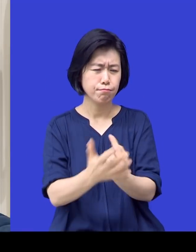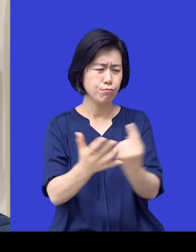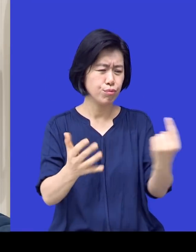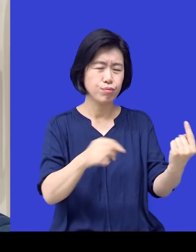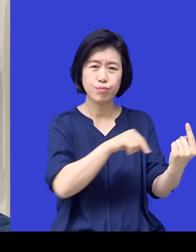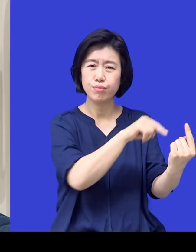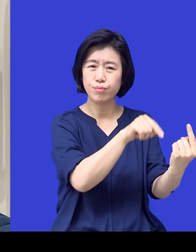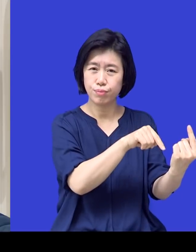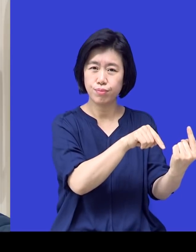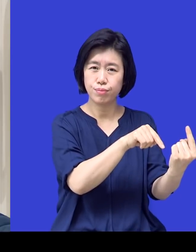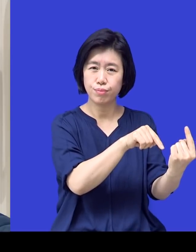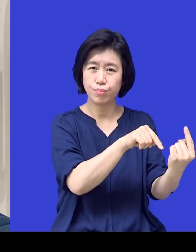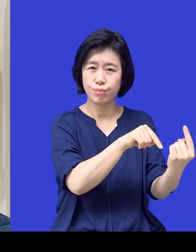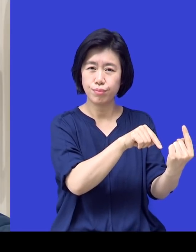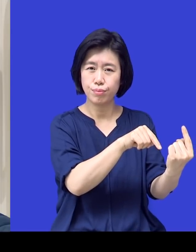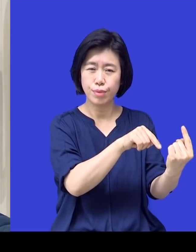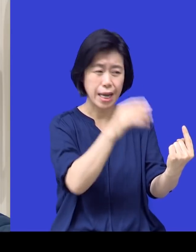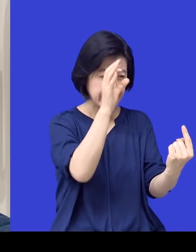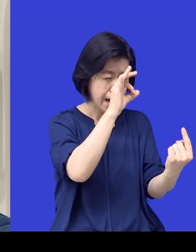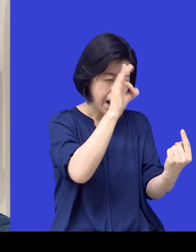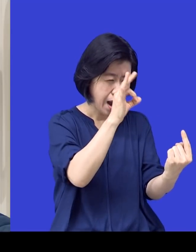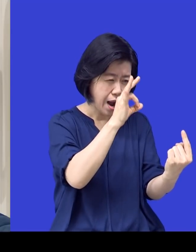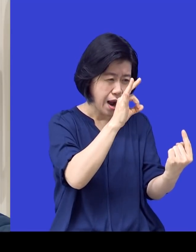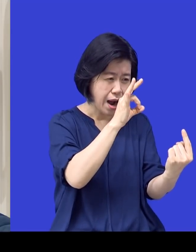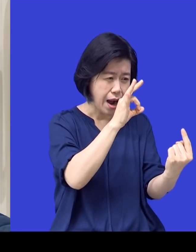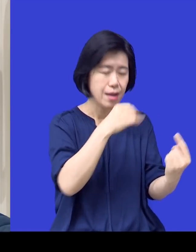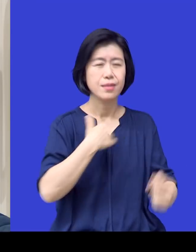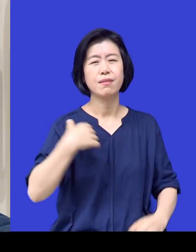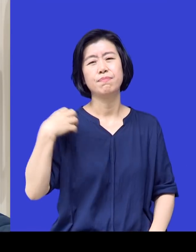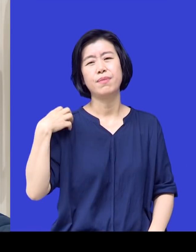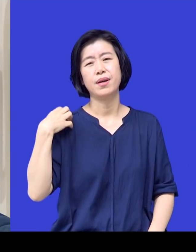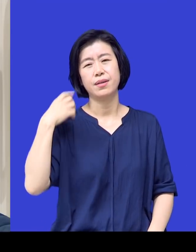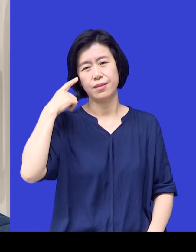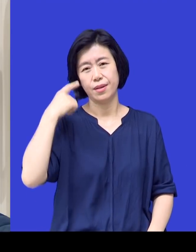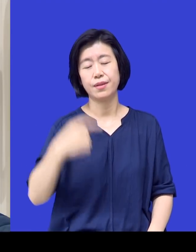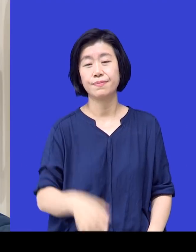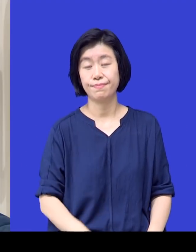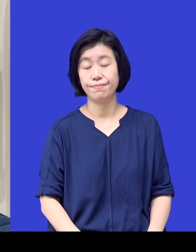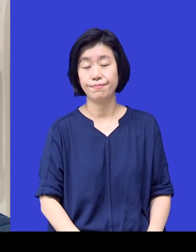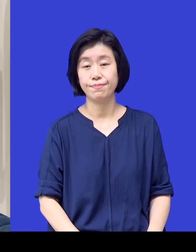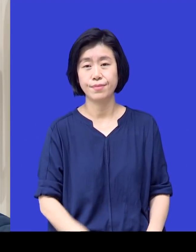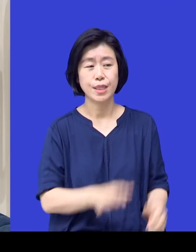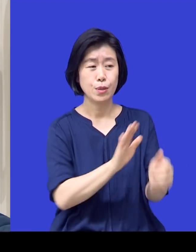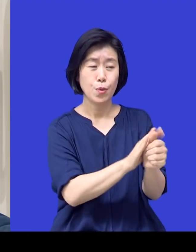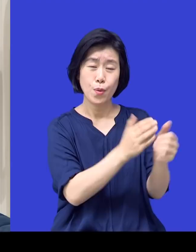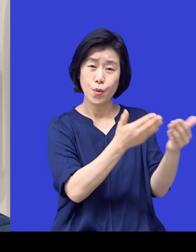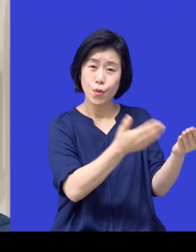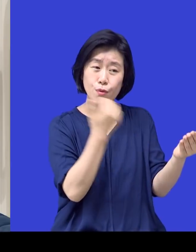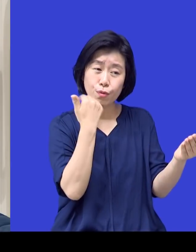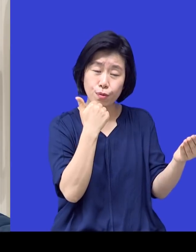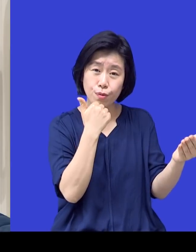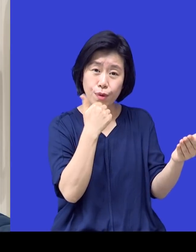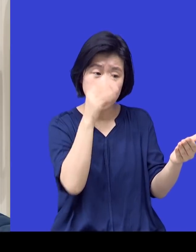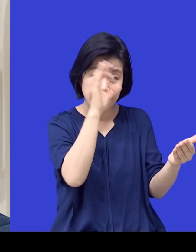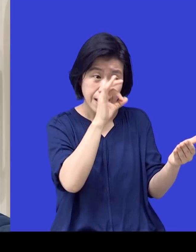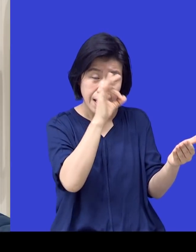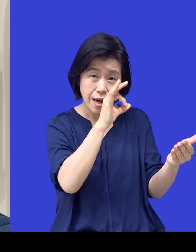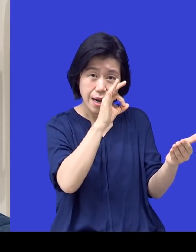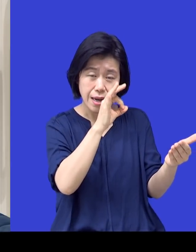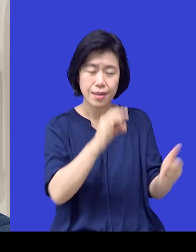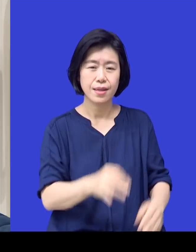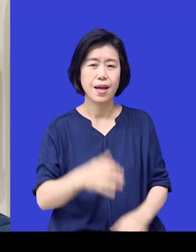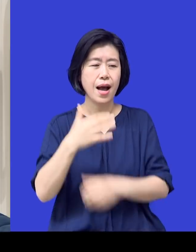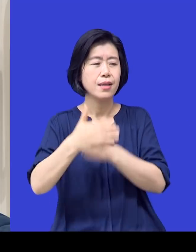한 구석에 앉아있는 아이, 뭔가 밝지 않은 아이, 도움이 더 필요한 아이, 하나님의 마음이